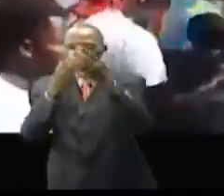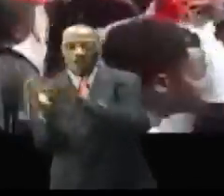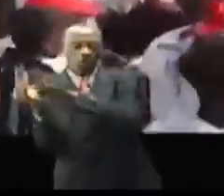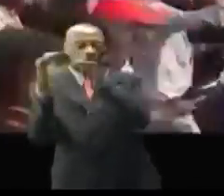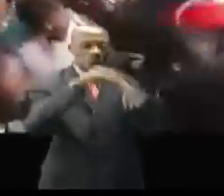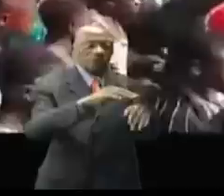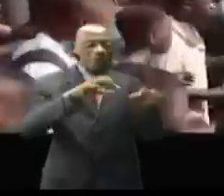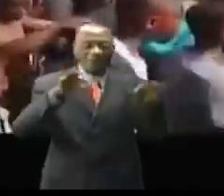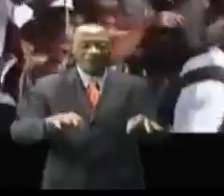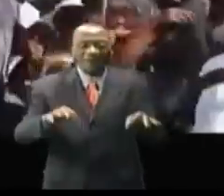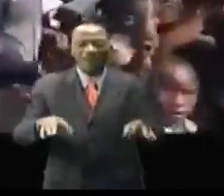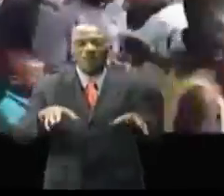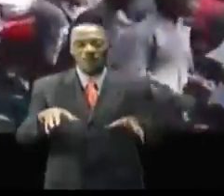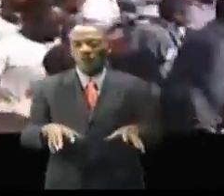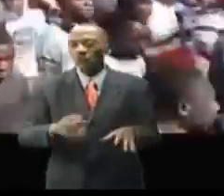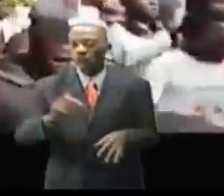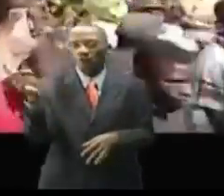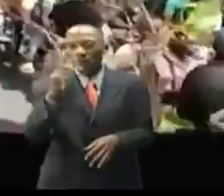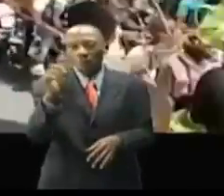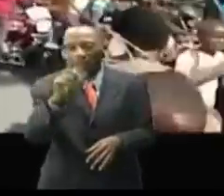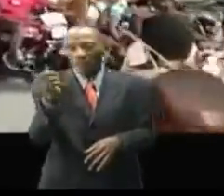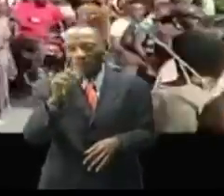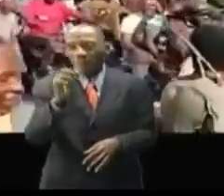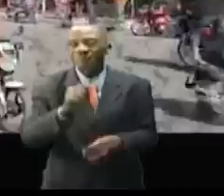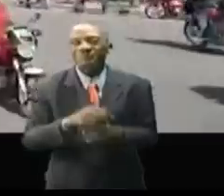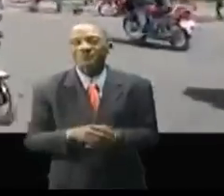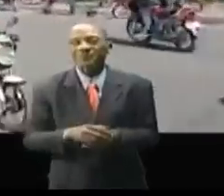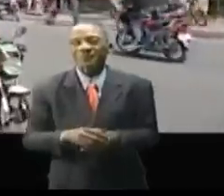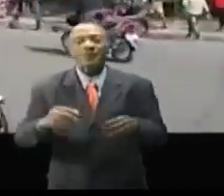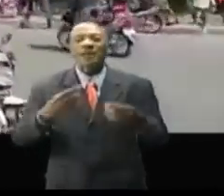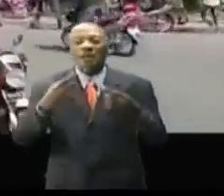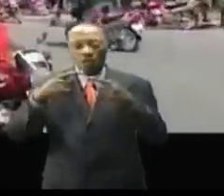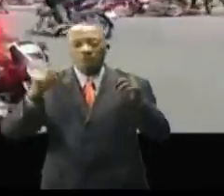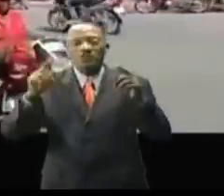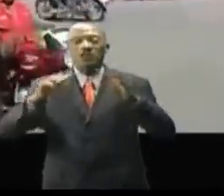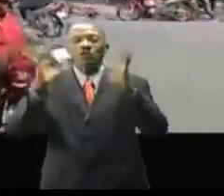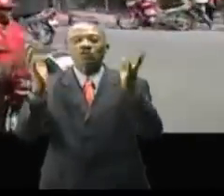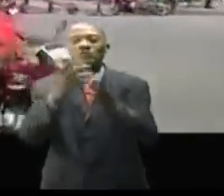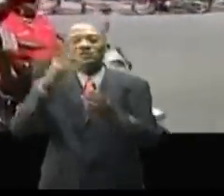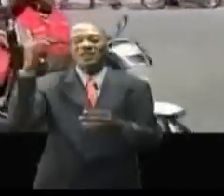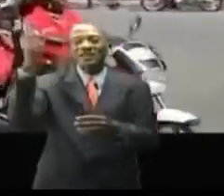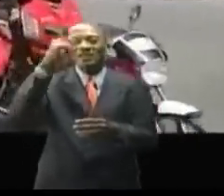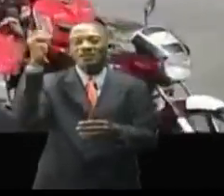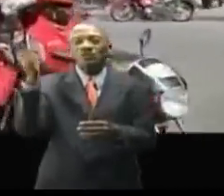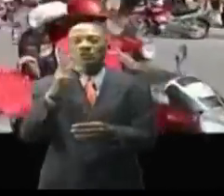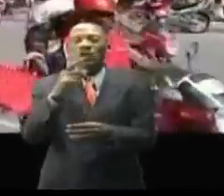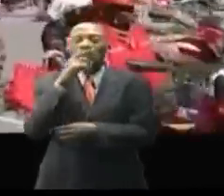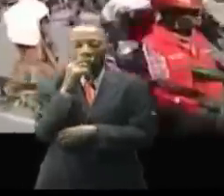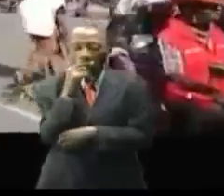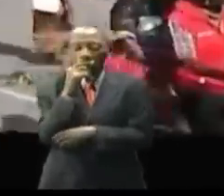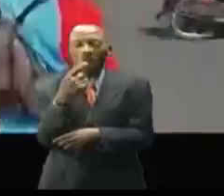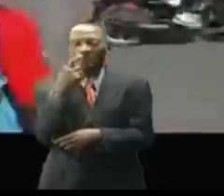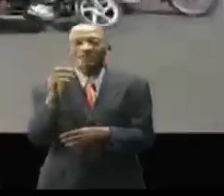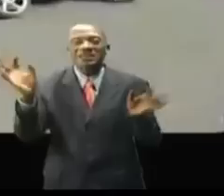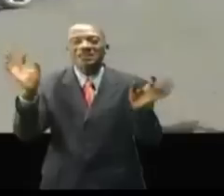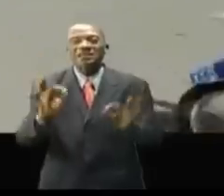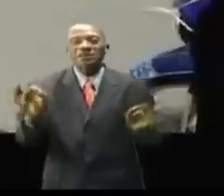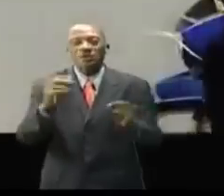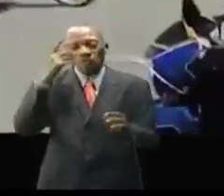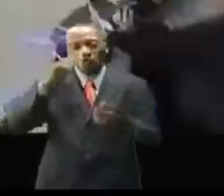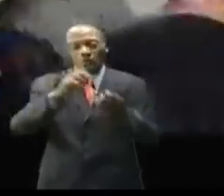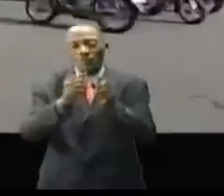Nous condamnons les silences de la communauté internationale face à l'agression de la RDC, scandaient